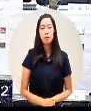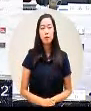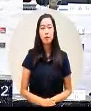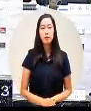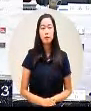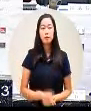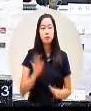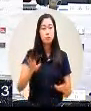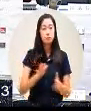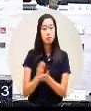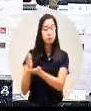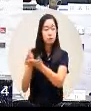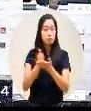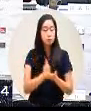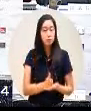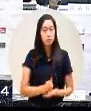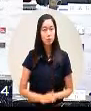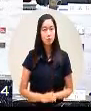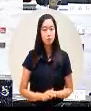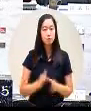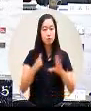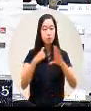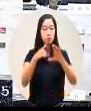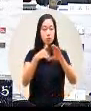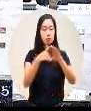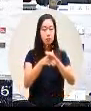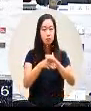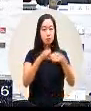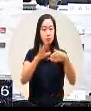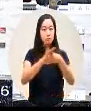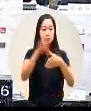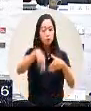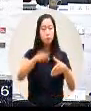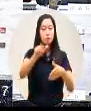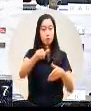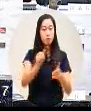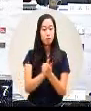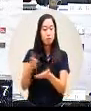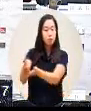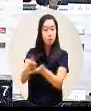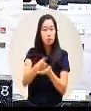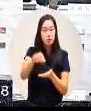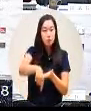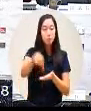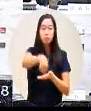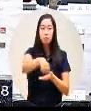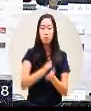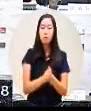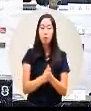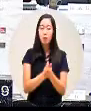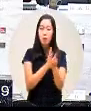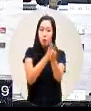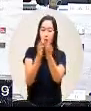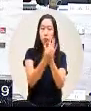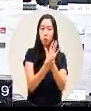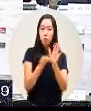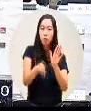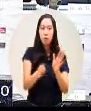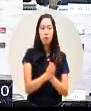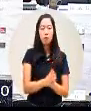啊，要请咱这个刘亚平老师。啊，来议会说明，这原本是一件真好的代